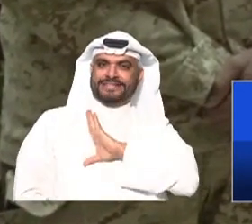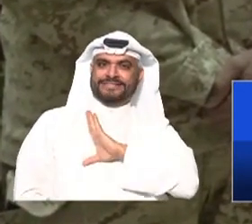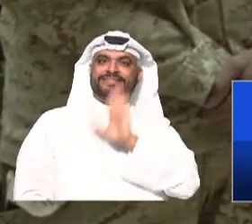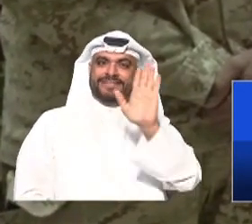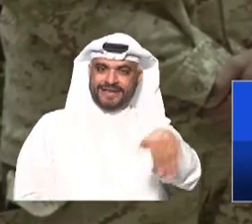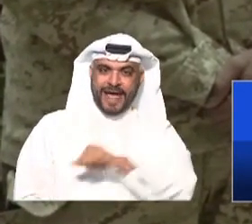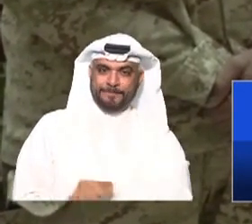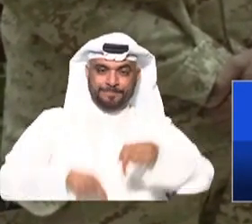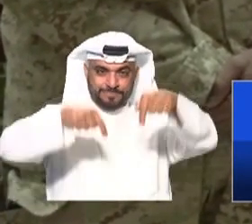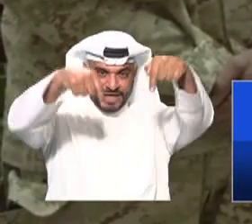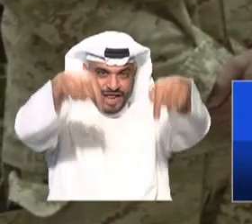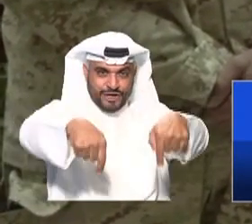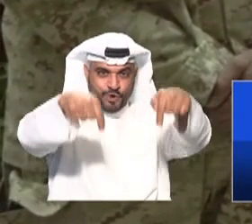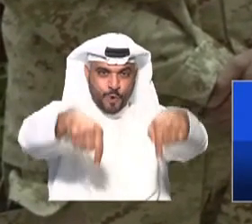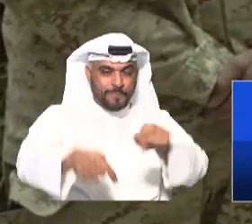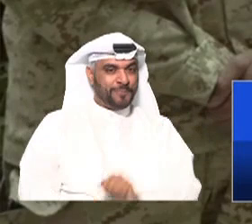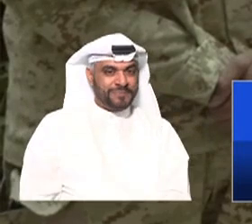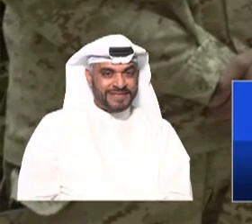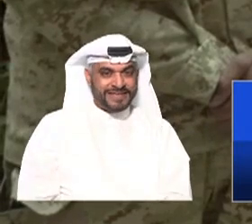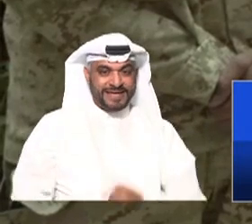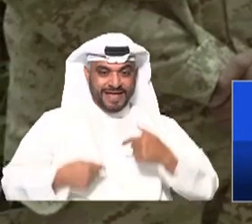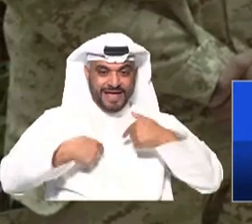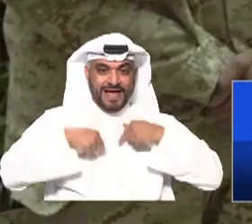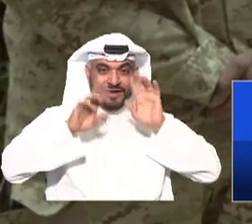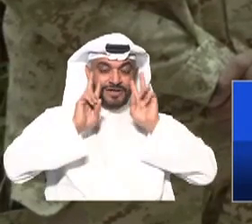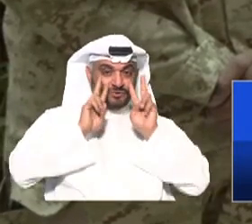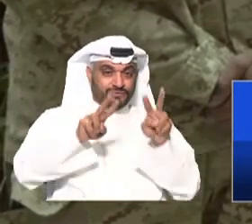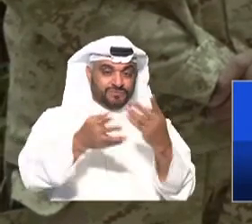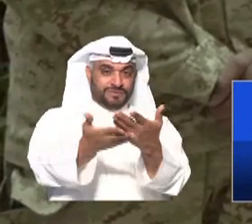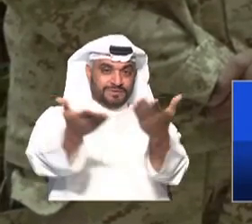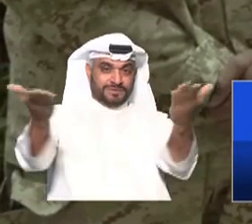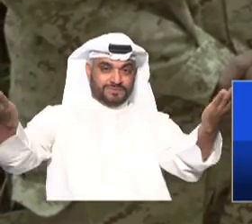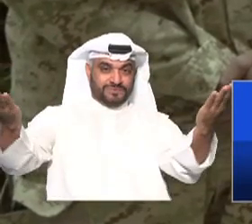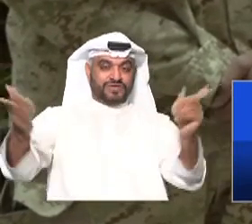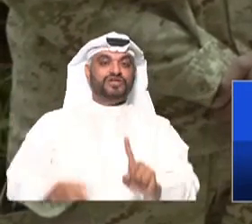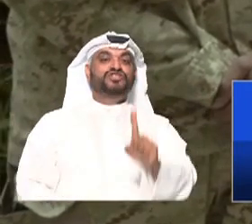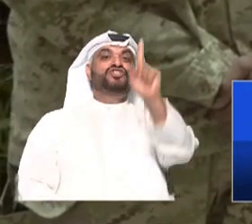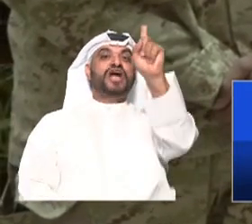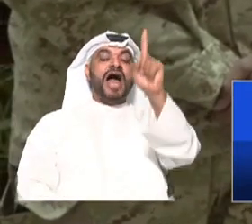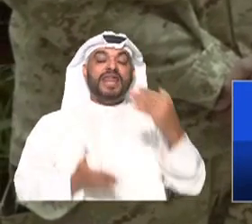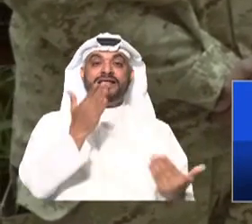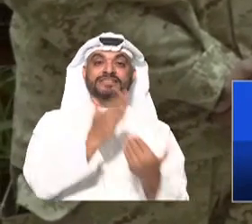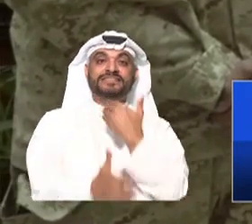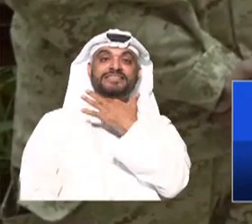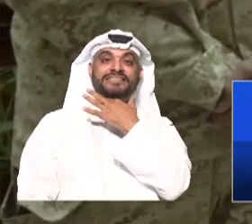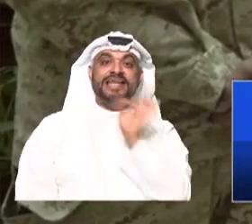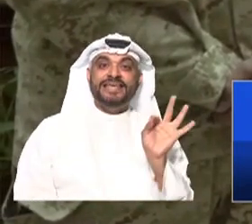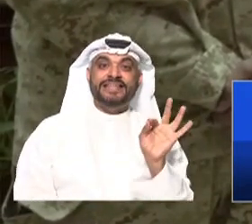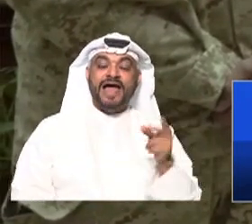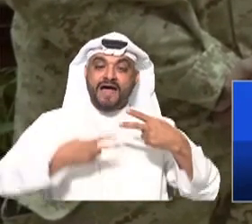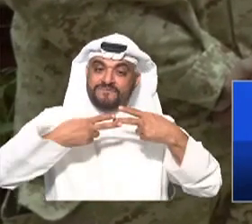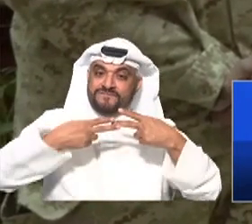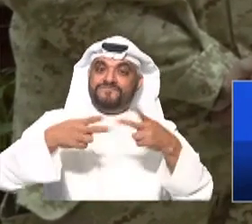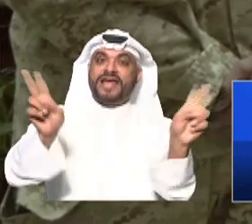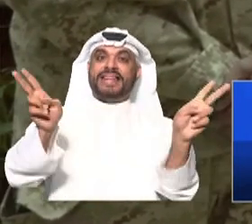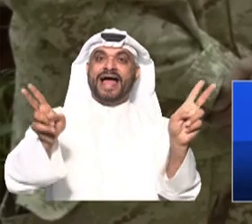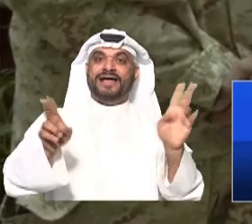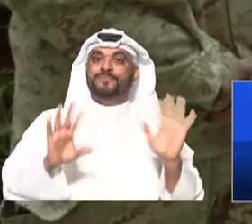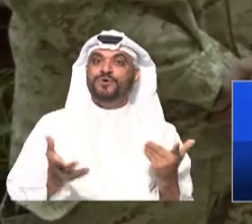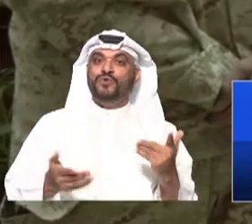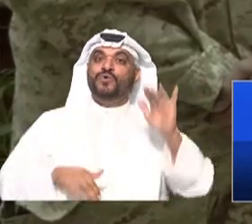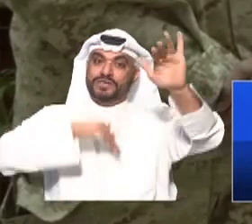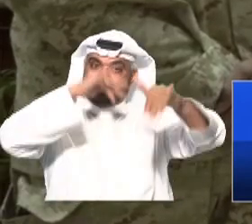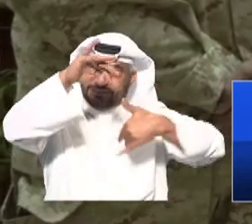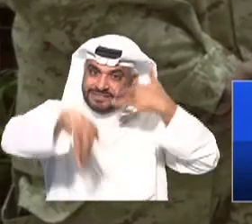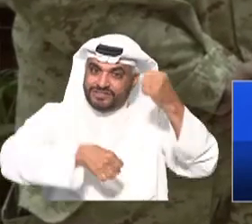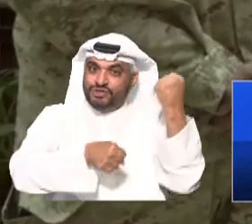كذلك اليوم احنا امام حقبة جديدة لخدمة الكويت،